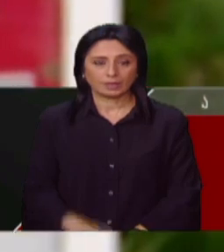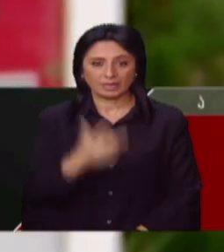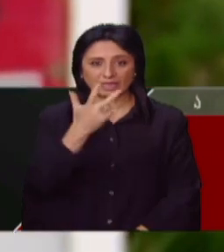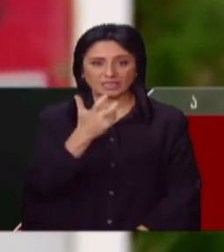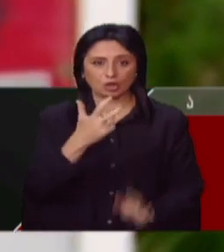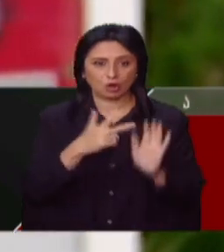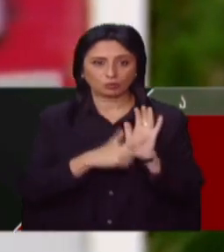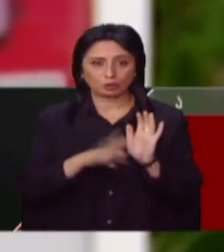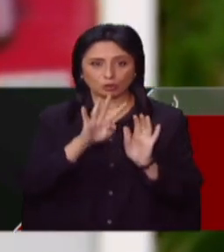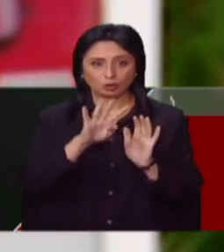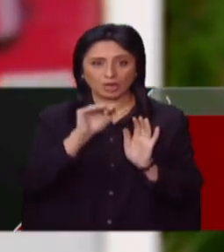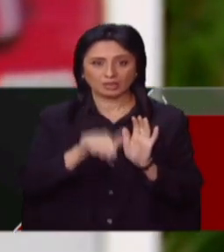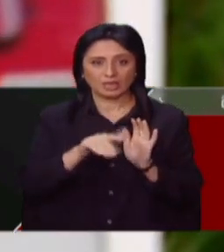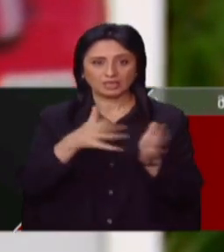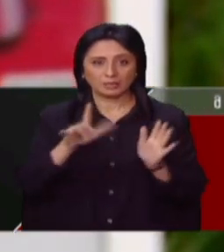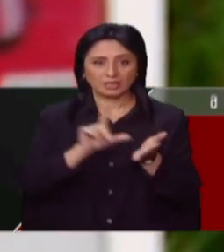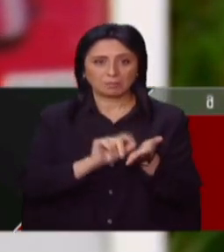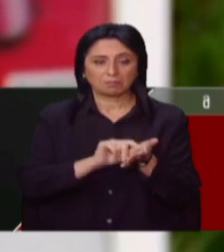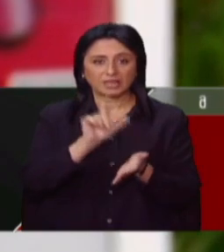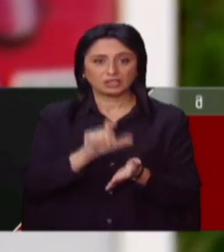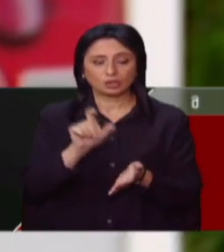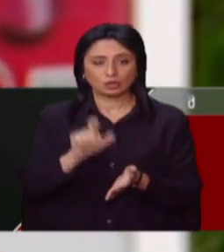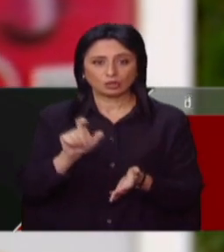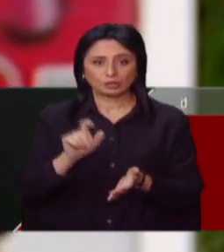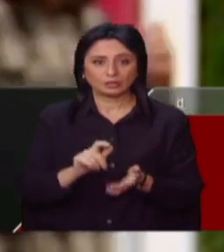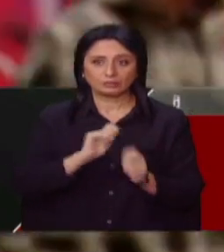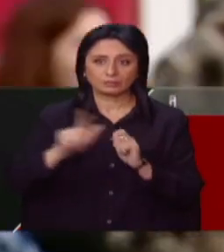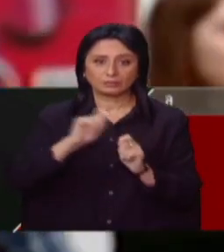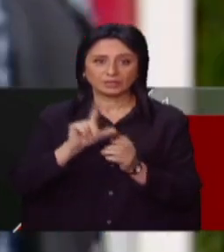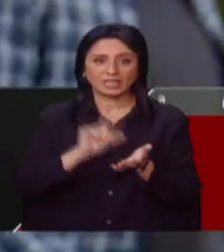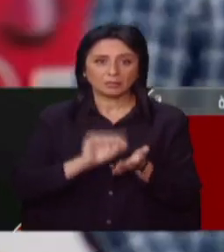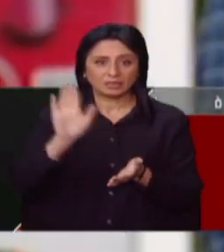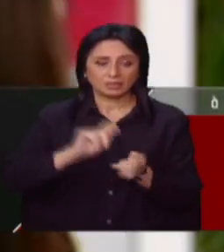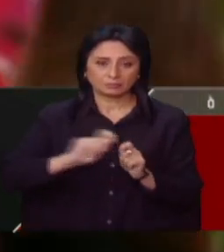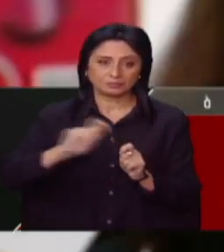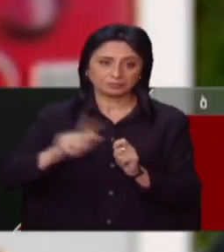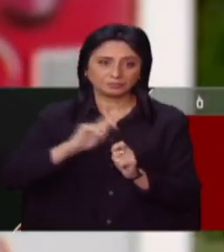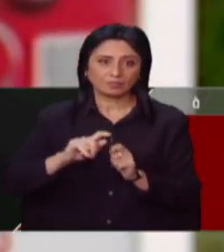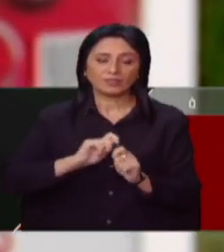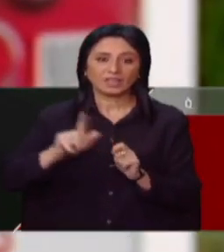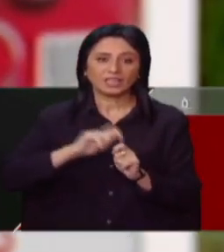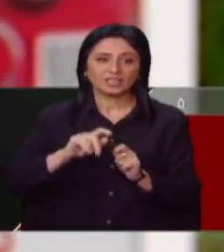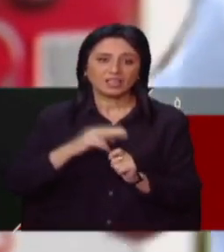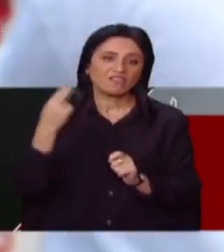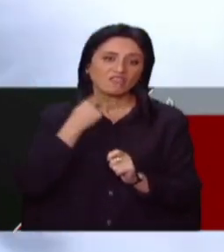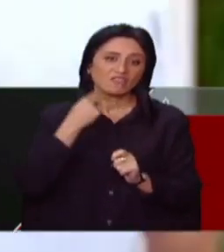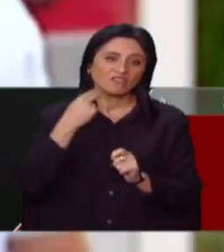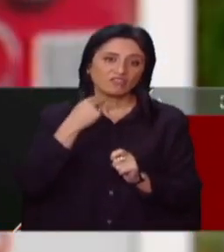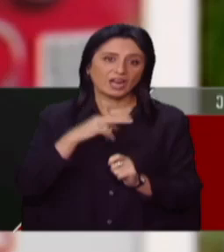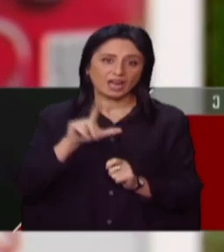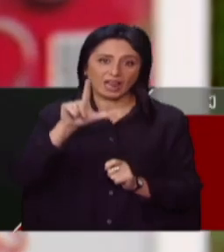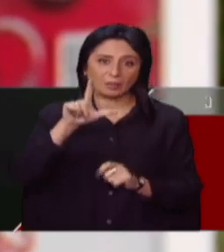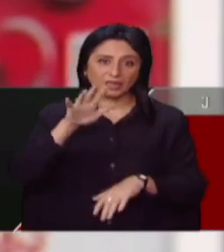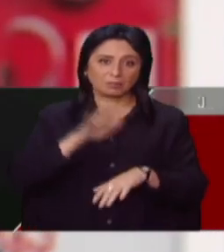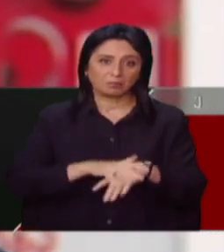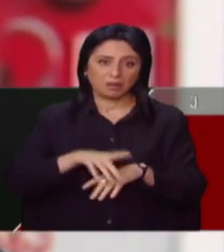სამას 84000-ზე მეტი პენსიონერი იხდის საპენსიო სესხს. იხდის ვალს ლიბერტი